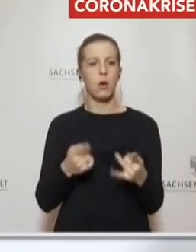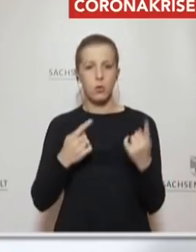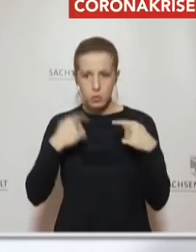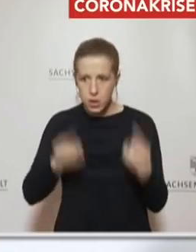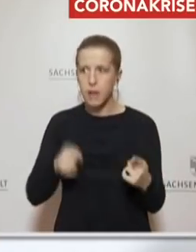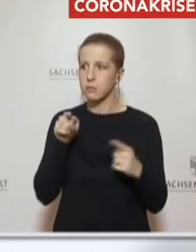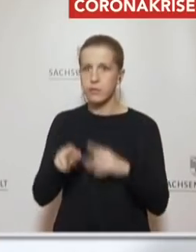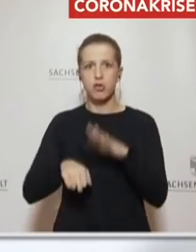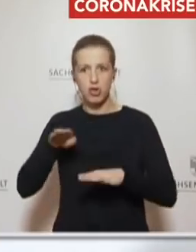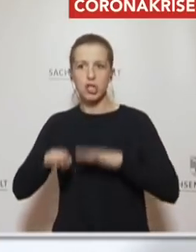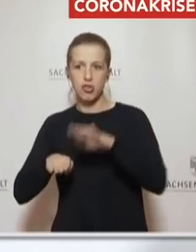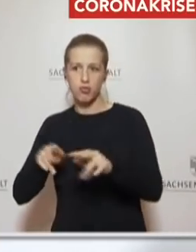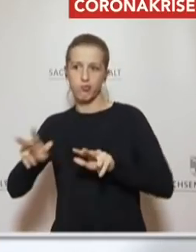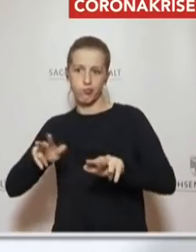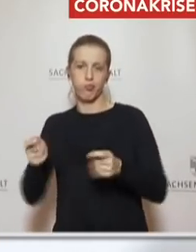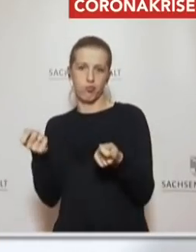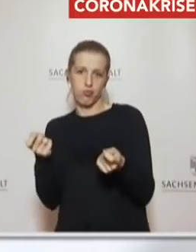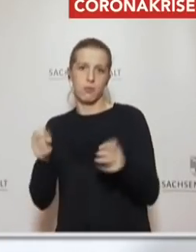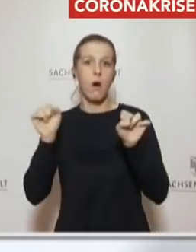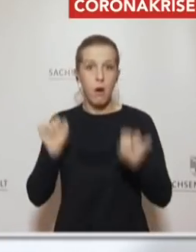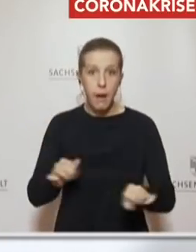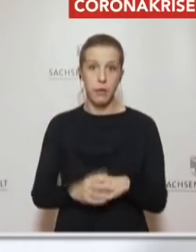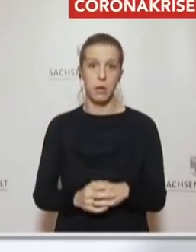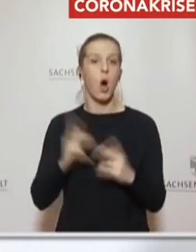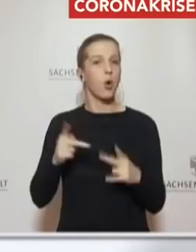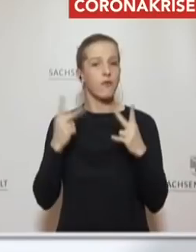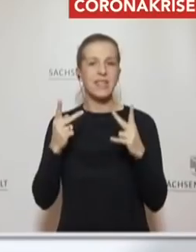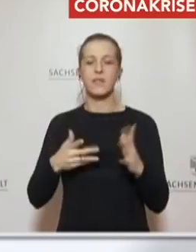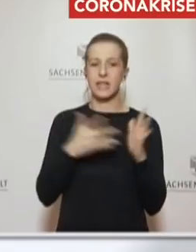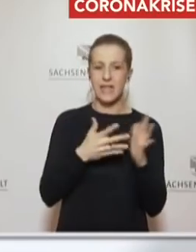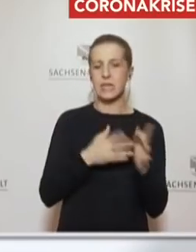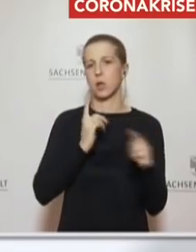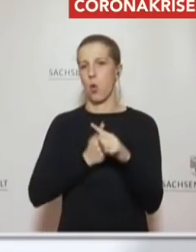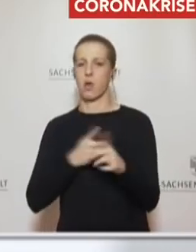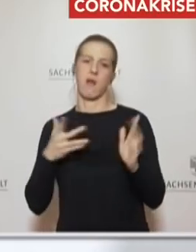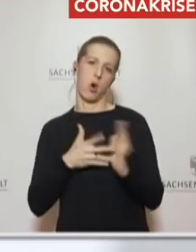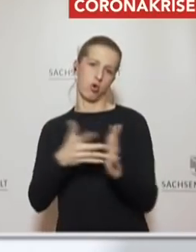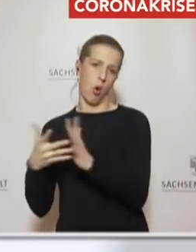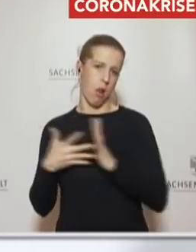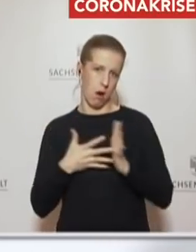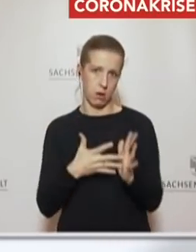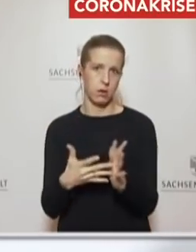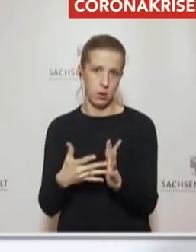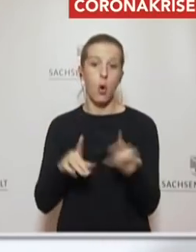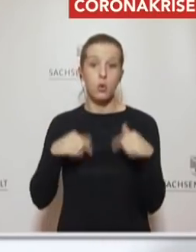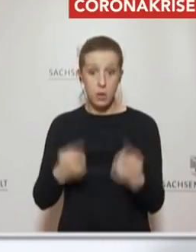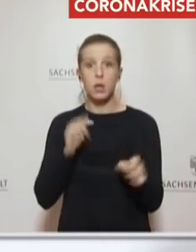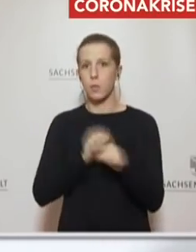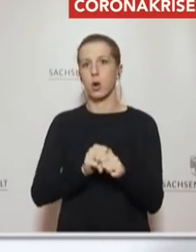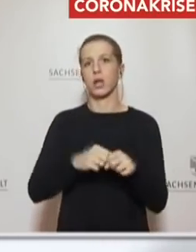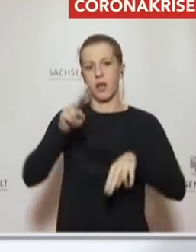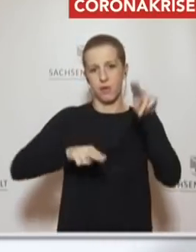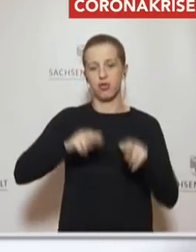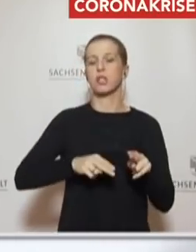bewältigen und mit entsprechenden Testmöglichkeiten und Kontrollmöglichkeiten den Zugang zu bestimmten Dienstleistungen